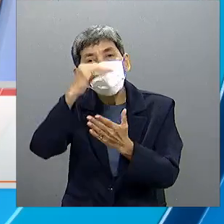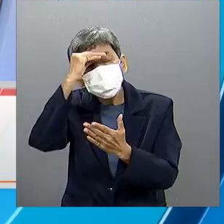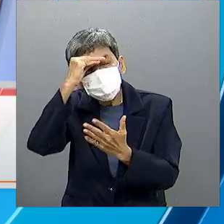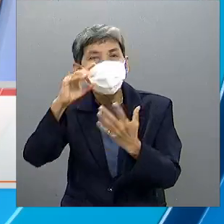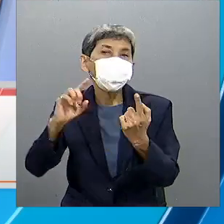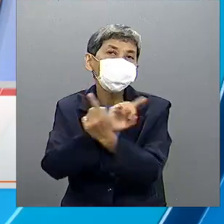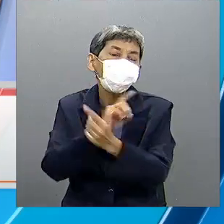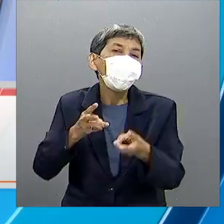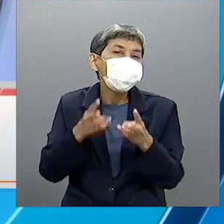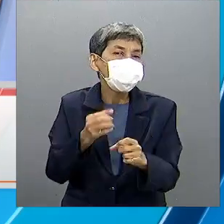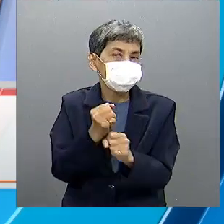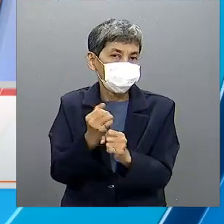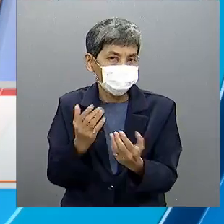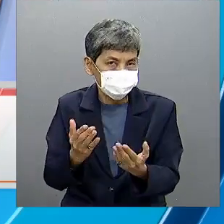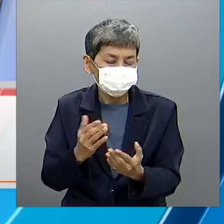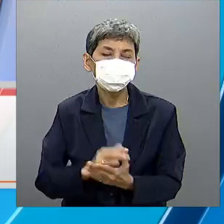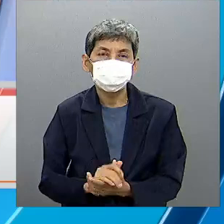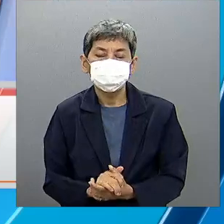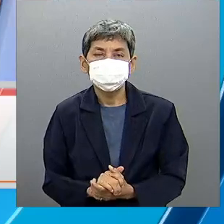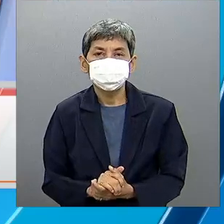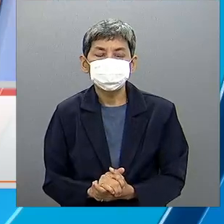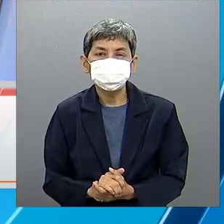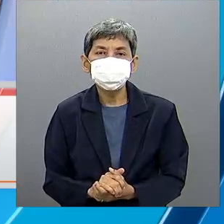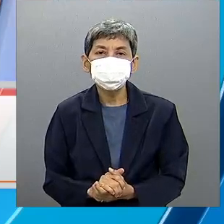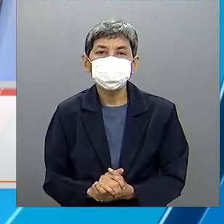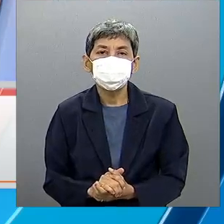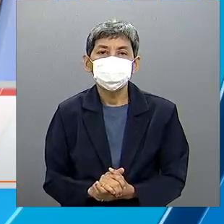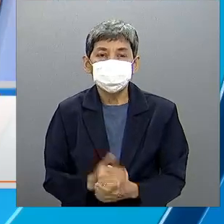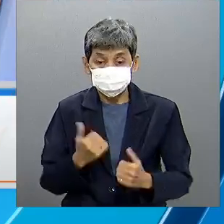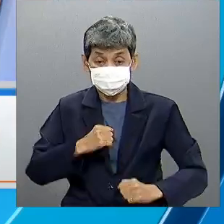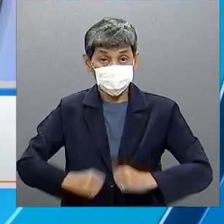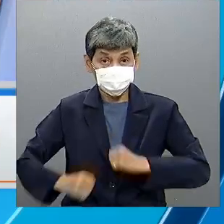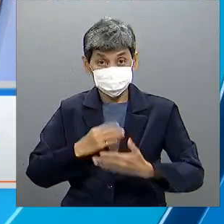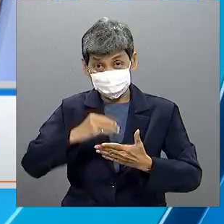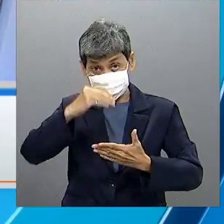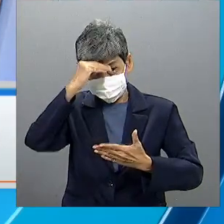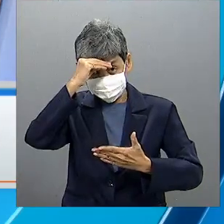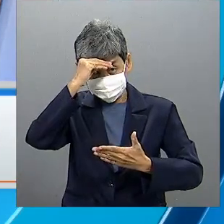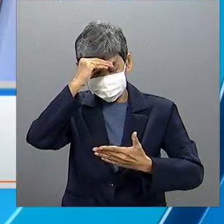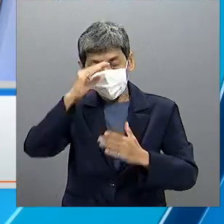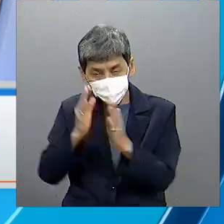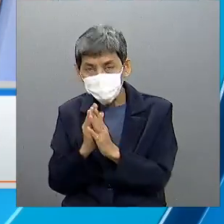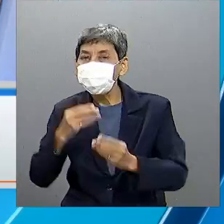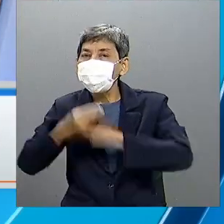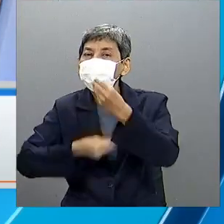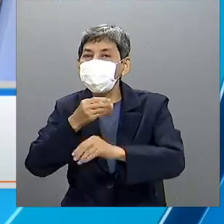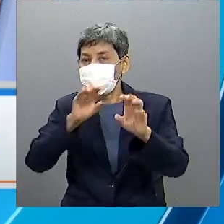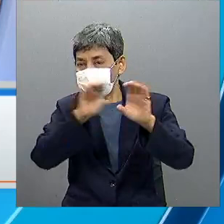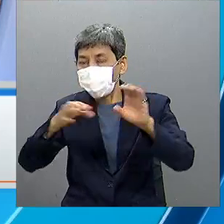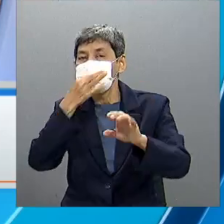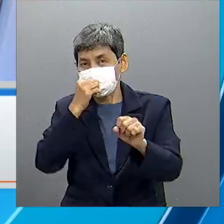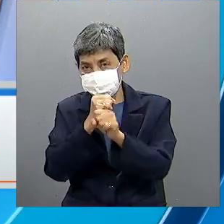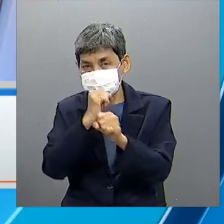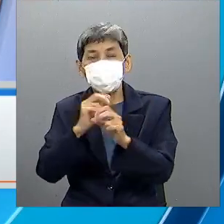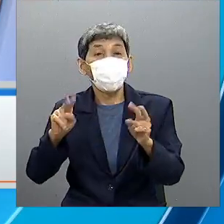างคะ นอกจากตัวยังออนไลน์ก่อนหน้านี้มันมีโครงการเวิร์กช็อปที่ชื่อว่ายังมีอาชีพเองนครปฐมค่ะคือตัว